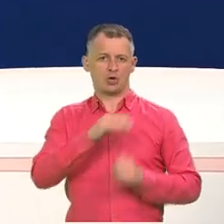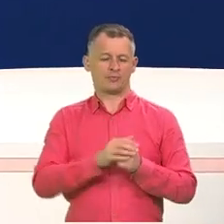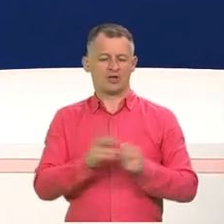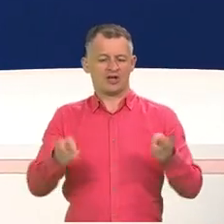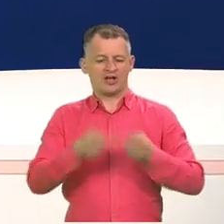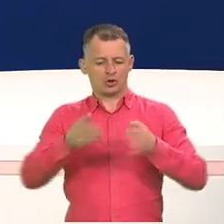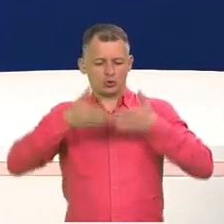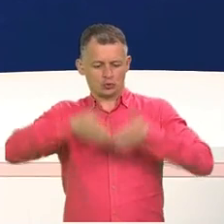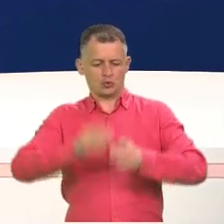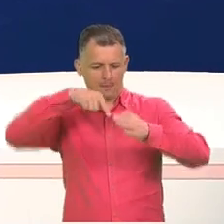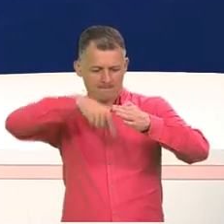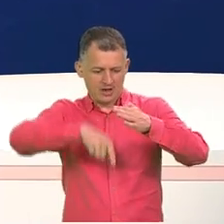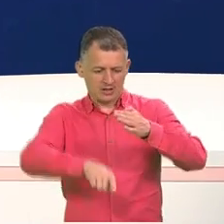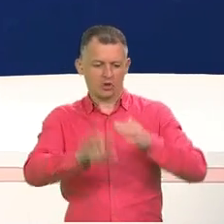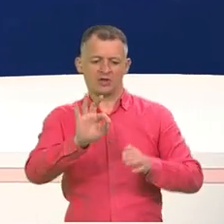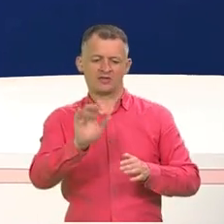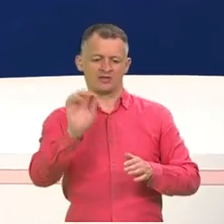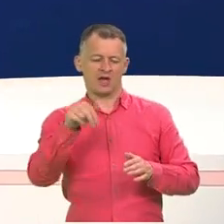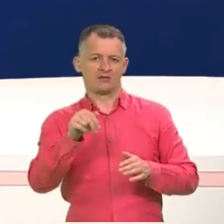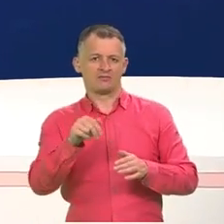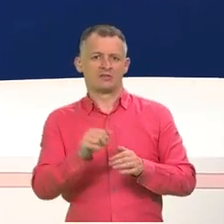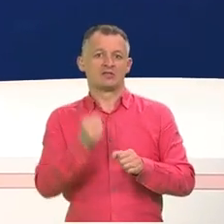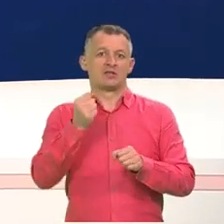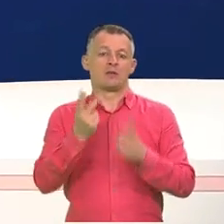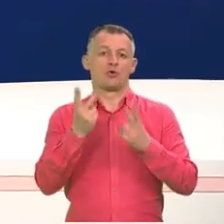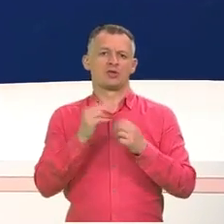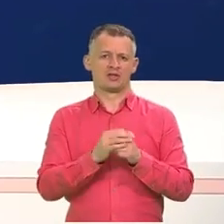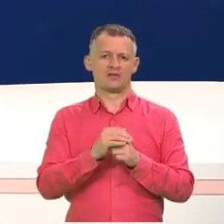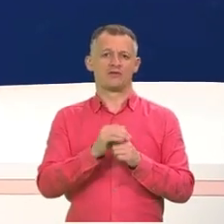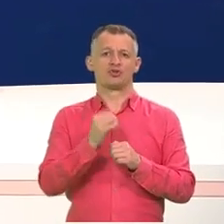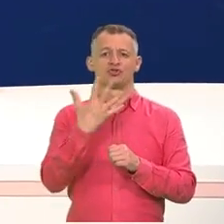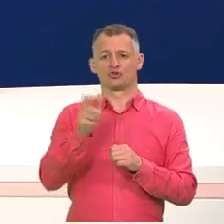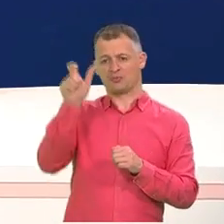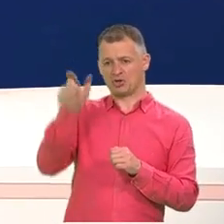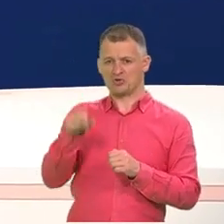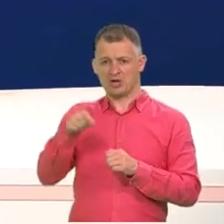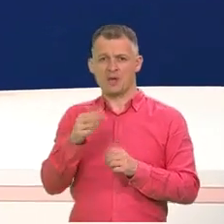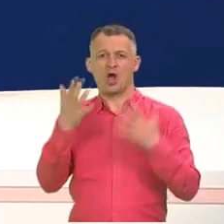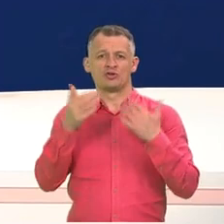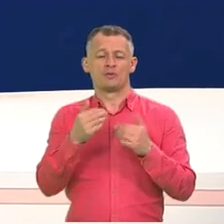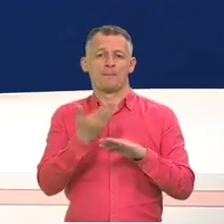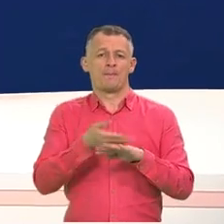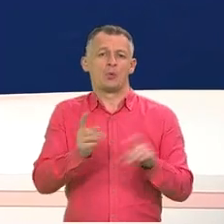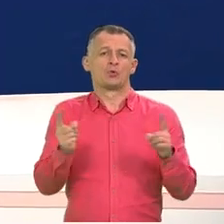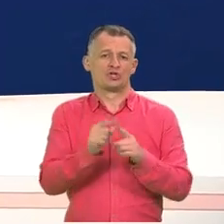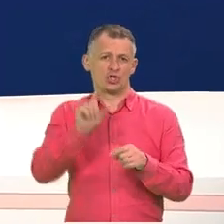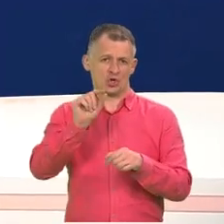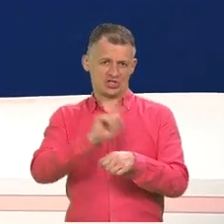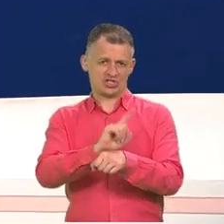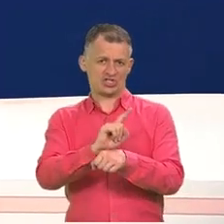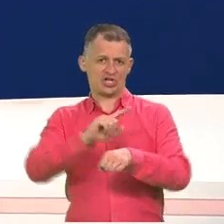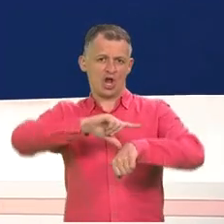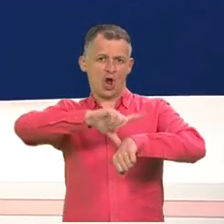Căutările submarinului Titan se intensifică, fiecare minut este vital, iar cei 5 pasageri mai au oxigen pentru mai puțin de 20 de ore.